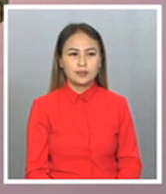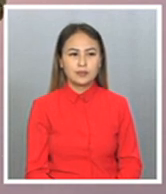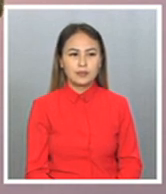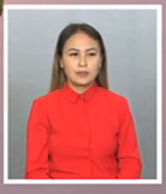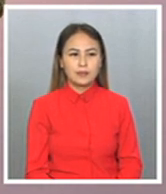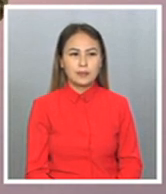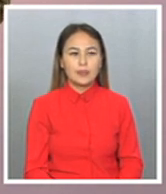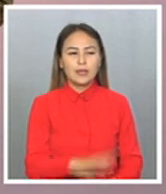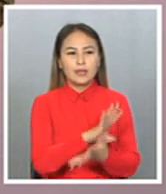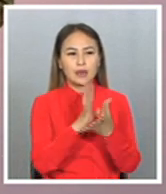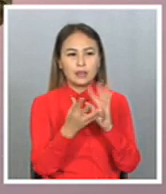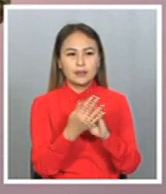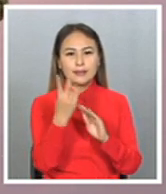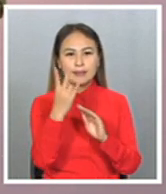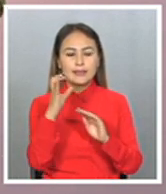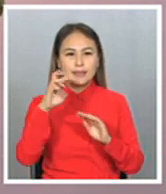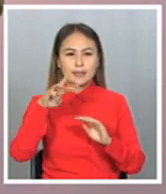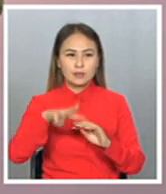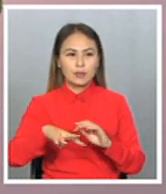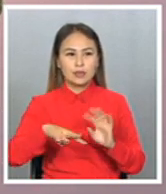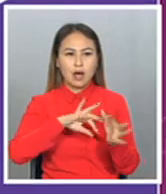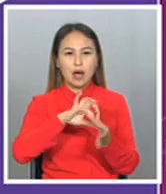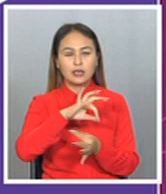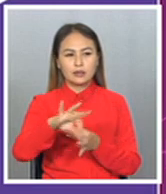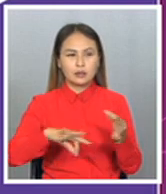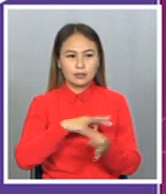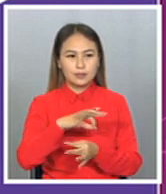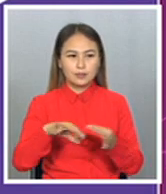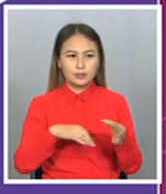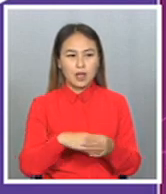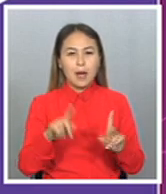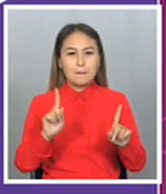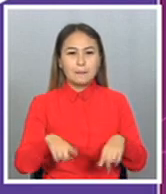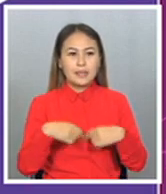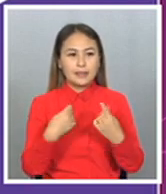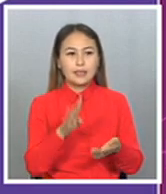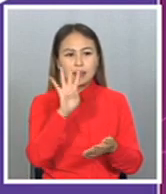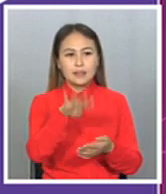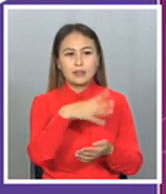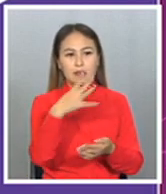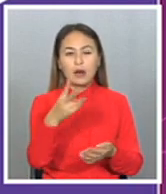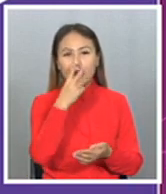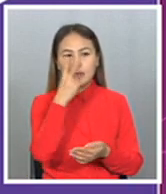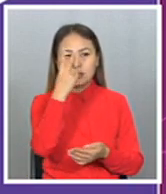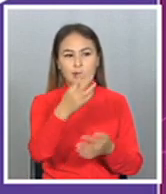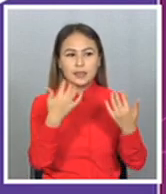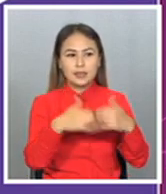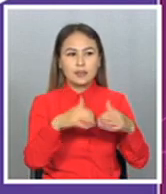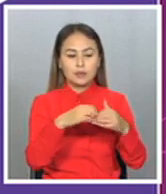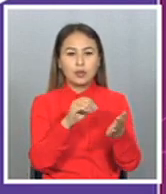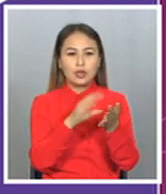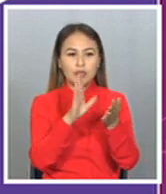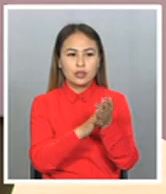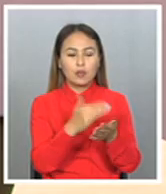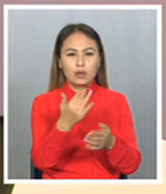анықтадық. Яғни, 2 сантиметр артық. Берілген кестеге қараймыз. Есептер құрастырып,